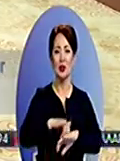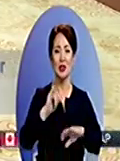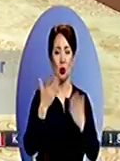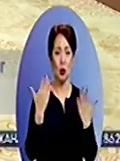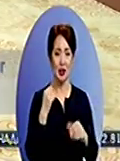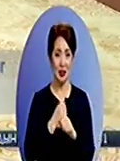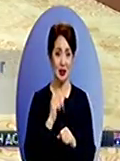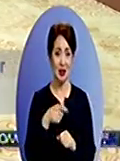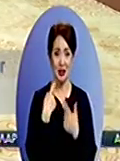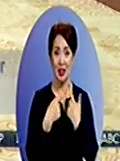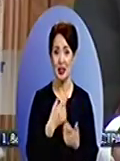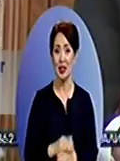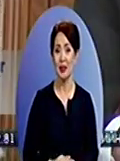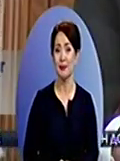байна.